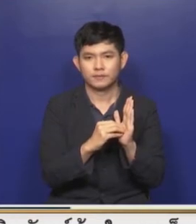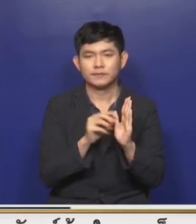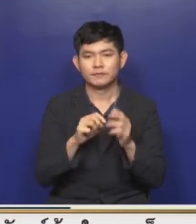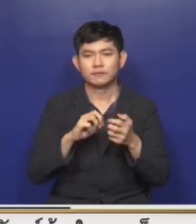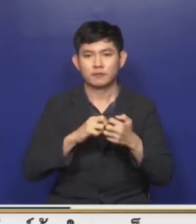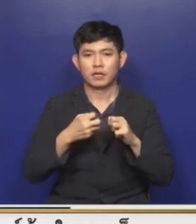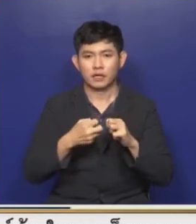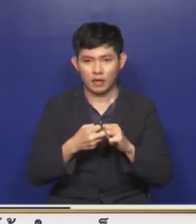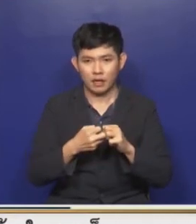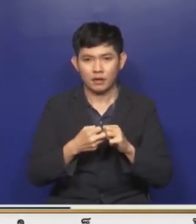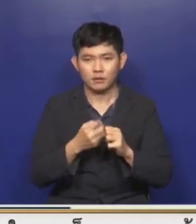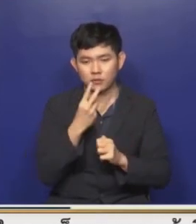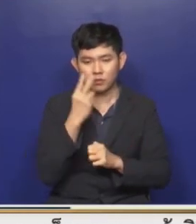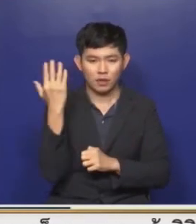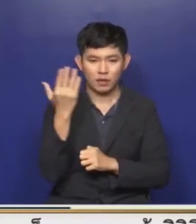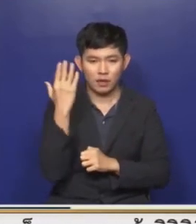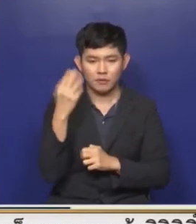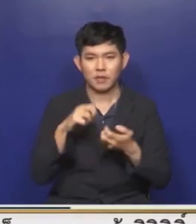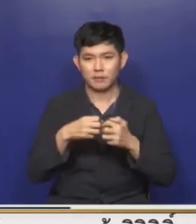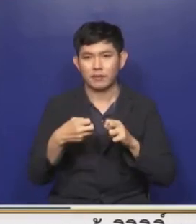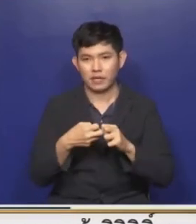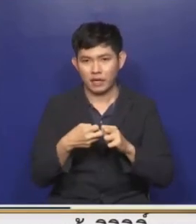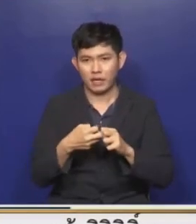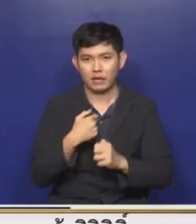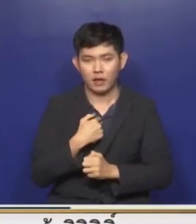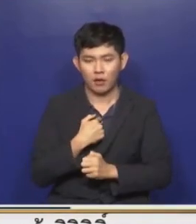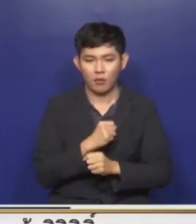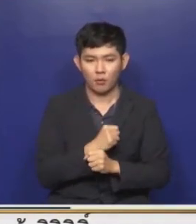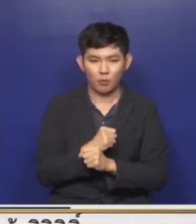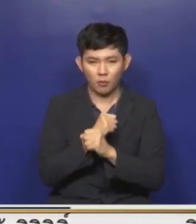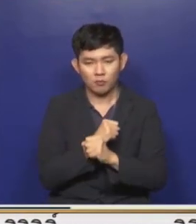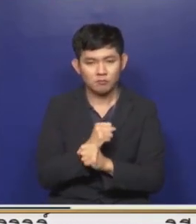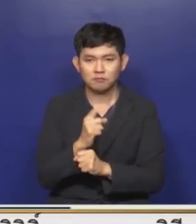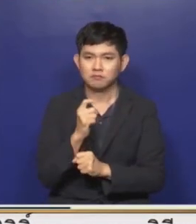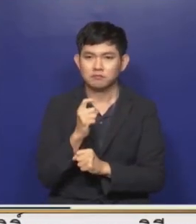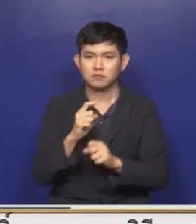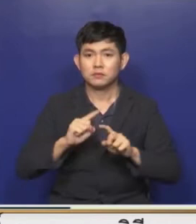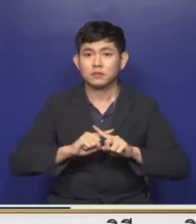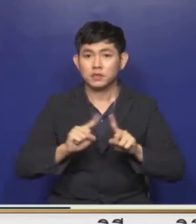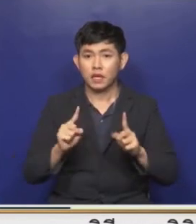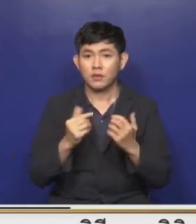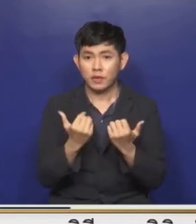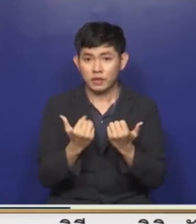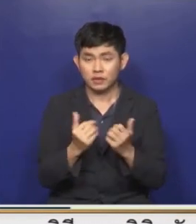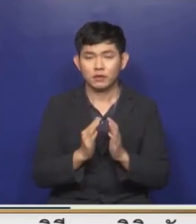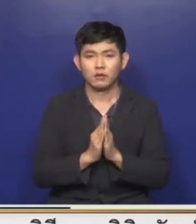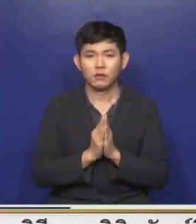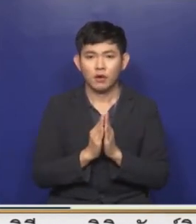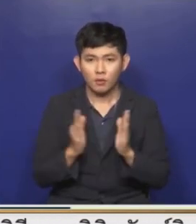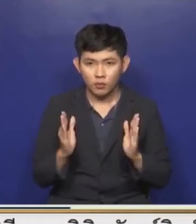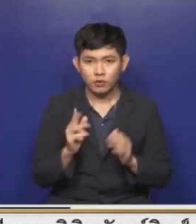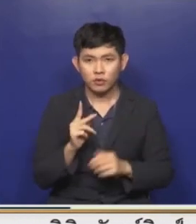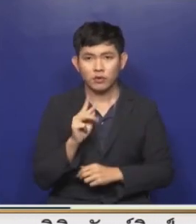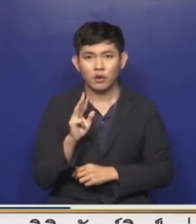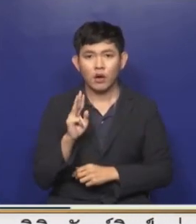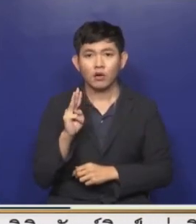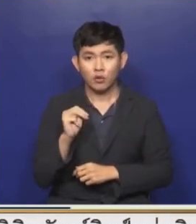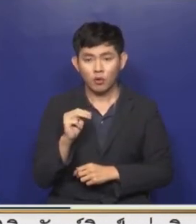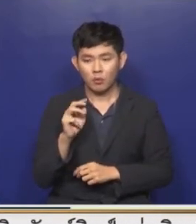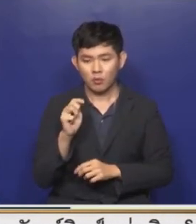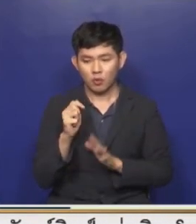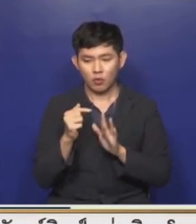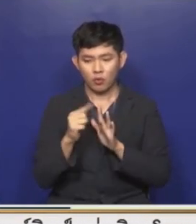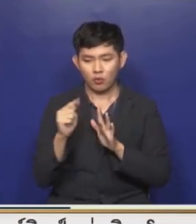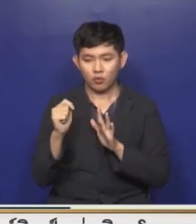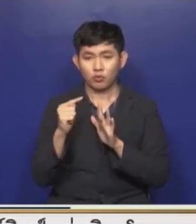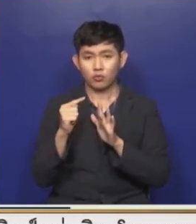สิ่เห่านี้นะคร เพระเป็สภาอากาศ อัี้เปปัดใจที่เราไม่สามารถควคมได้แต่วันนี้ก็ตองขอขบคุณทางกมอุตุนิยวิทยานะ